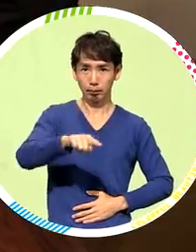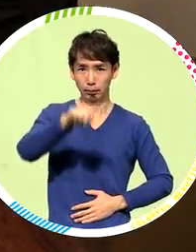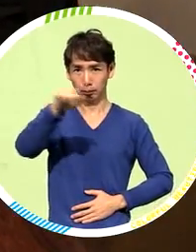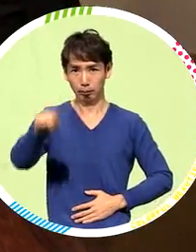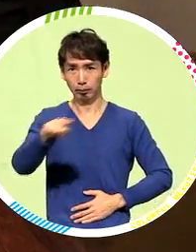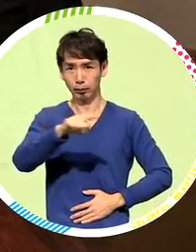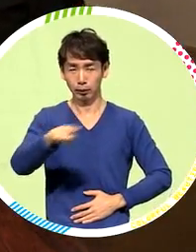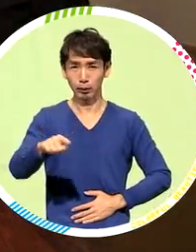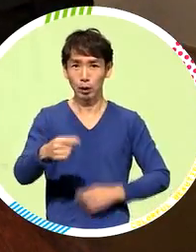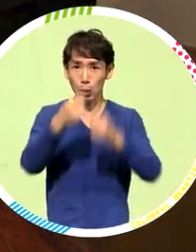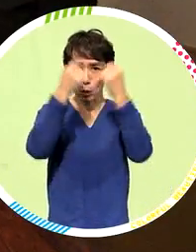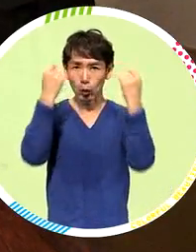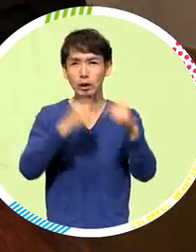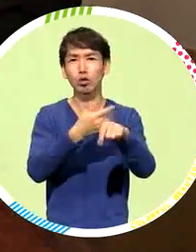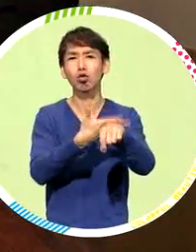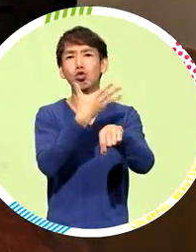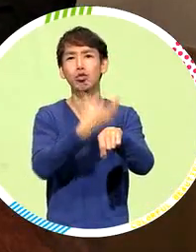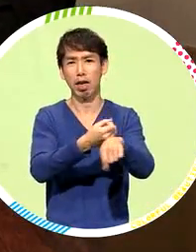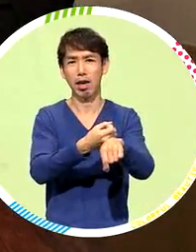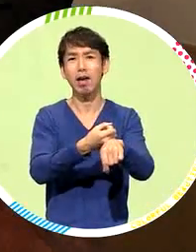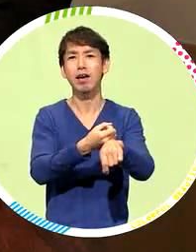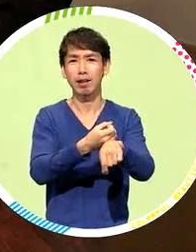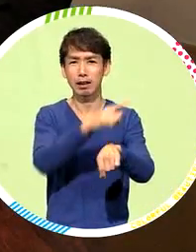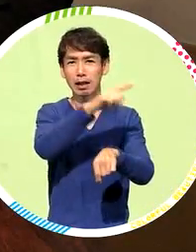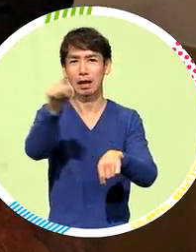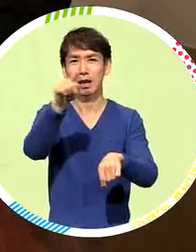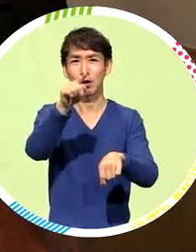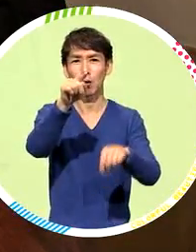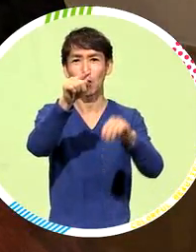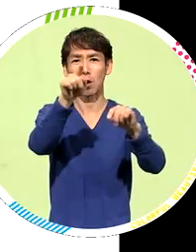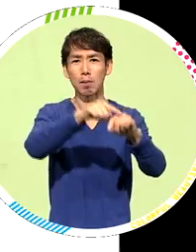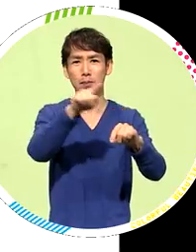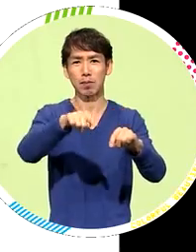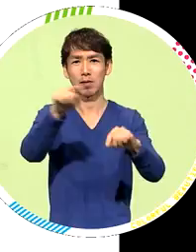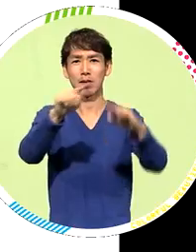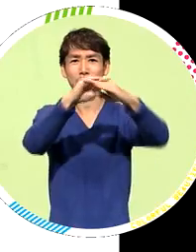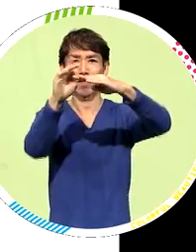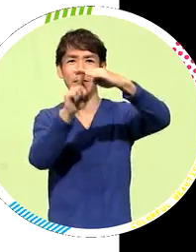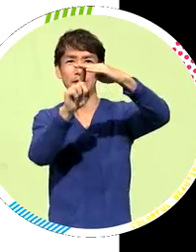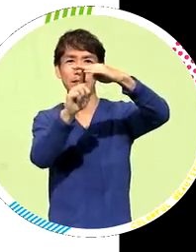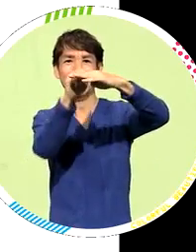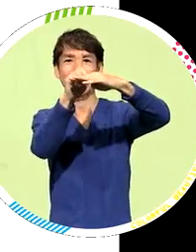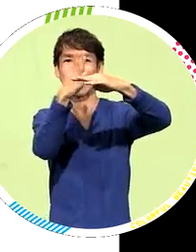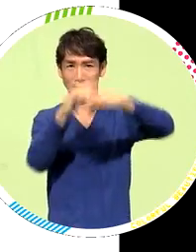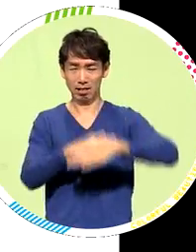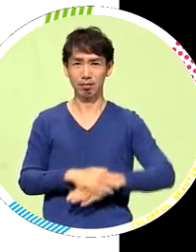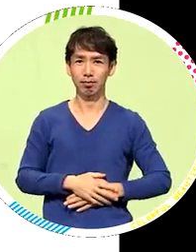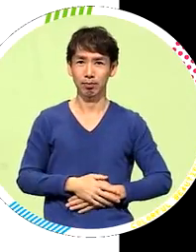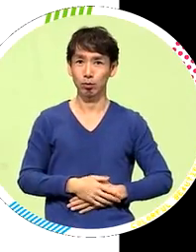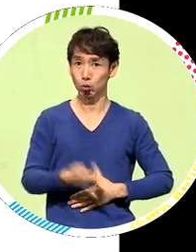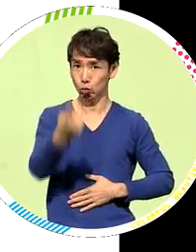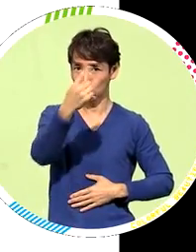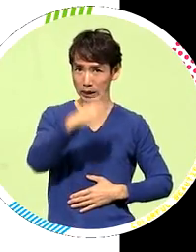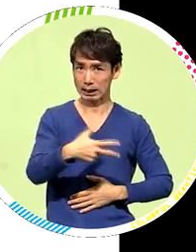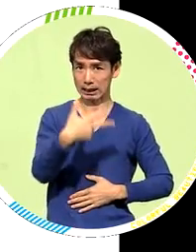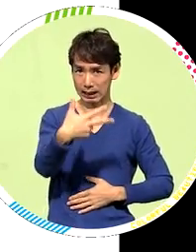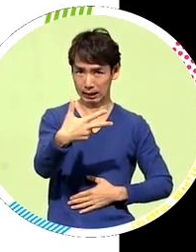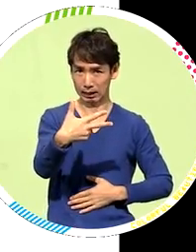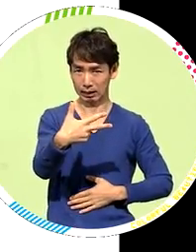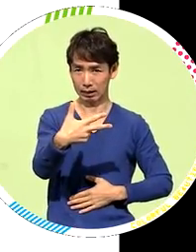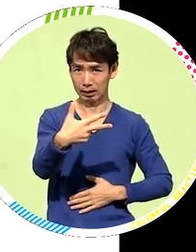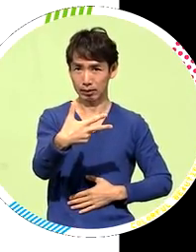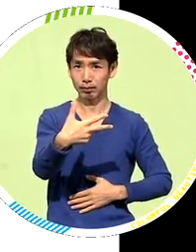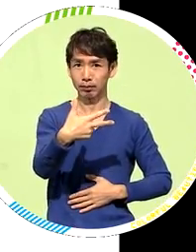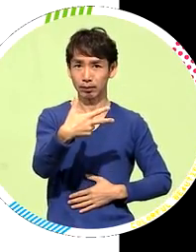書き癖で上に出てないんでちょっと石になってますけどいいですねこれは何て読みました市に3杯